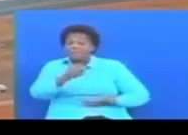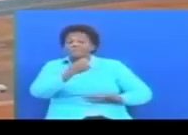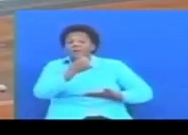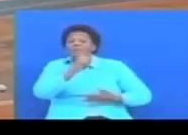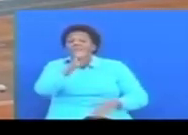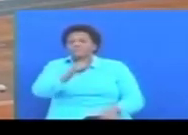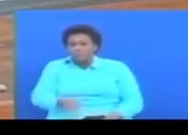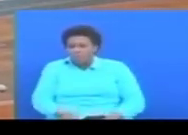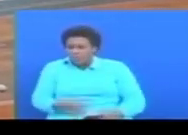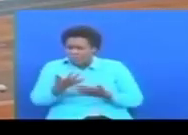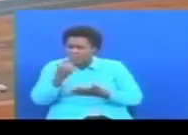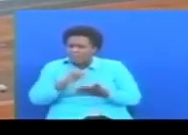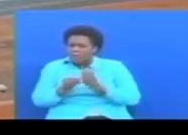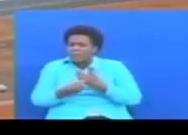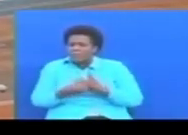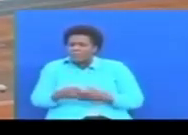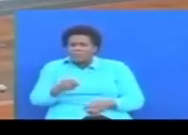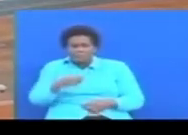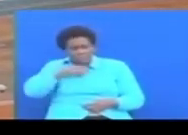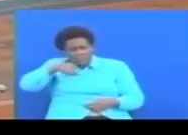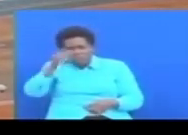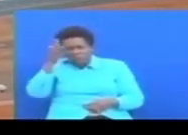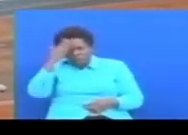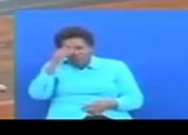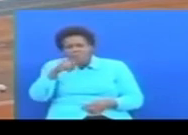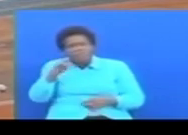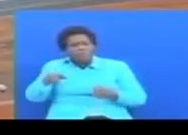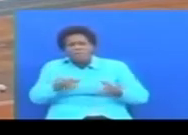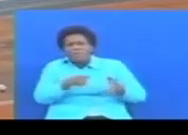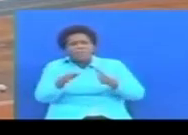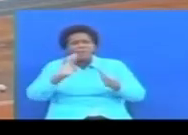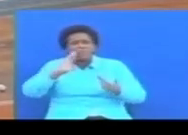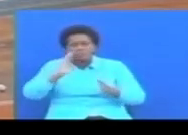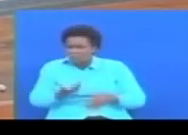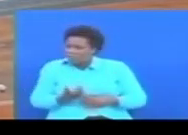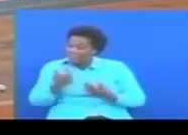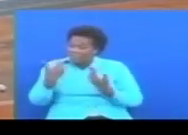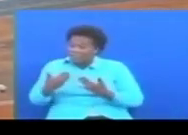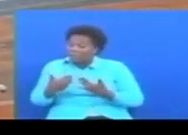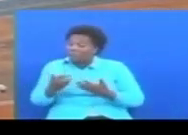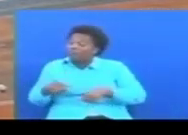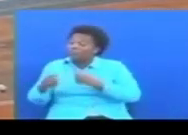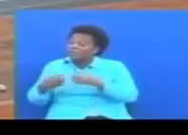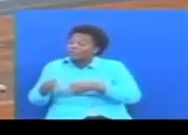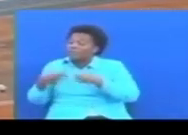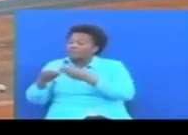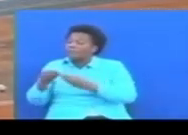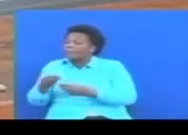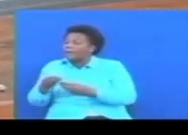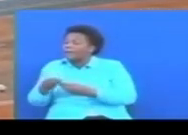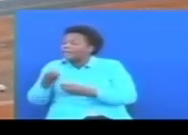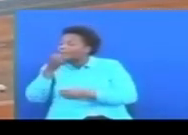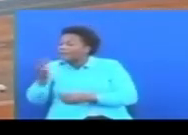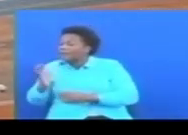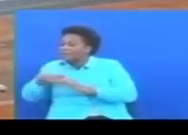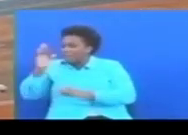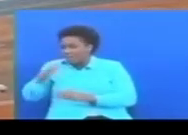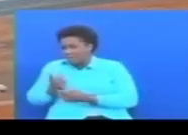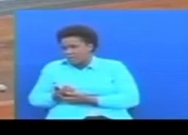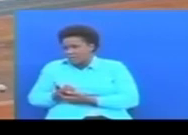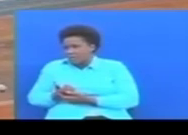bypass muhimu ili iweze kujengwa kwa kiwango cha lami. Kwa hiyo Mheshimiwa mbunge, tuendelea kukuupdate kukupa taarifa zaidi, tuone namna tunavyokwenda.